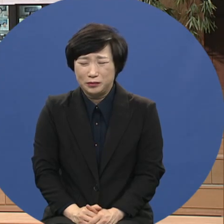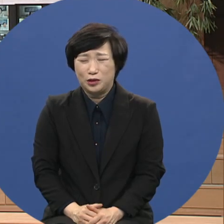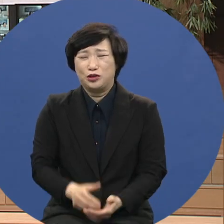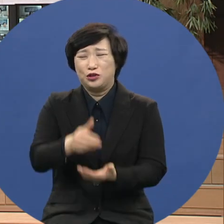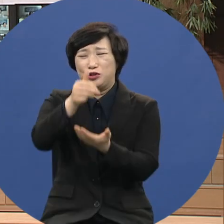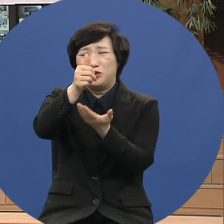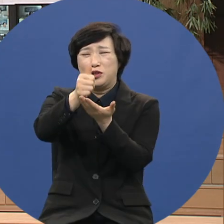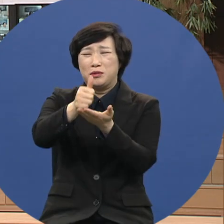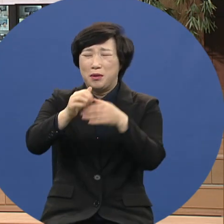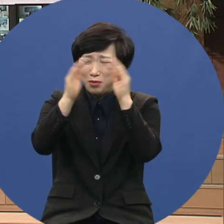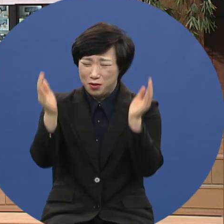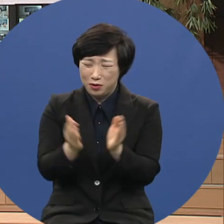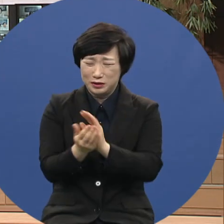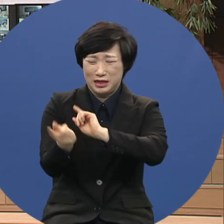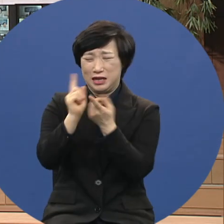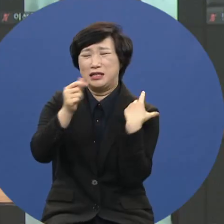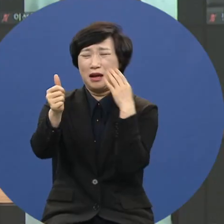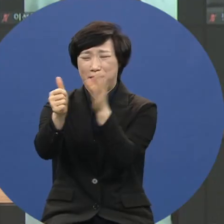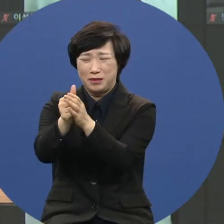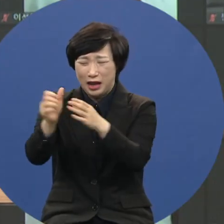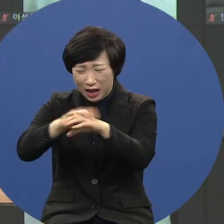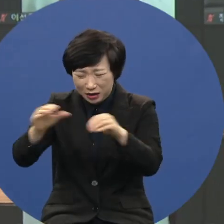주님이 다 담당하고 가셨으니